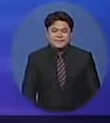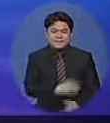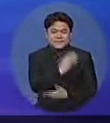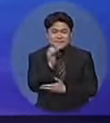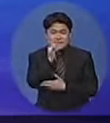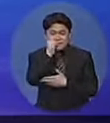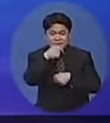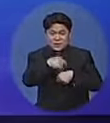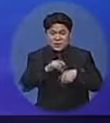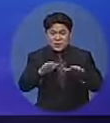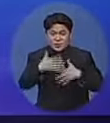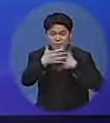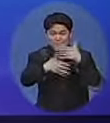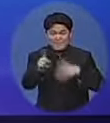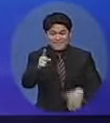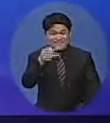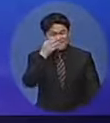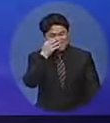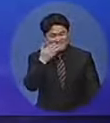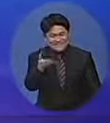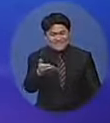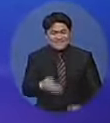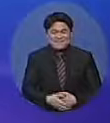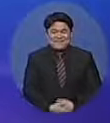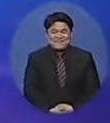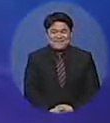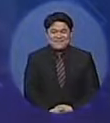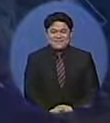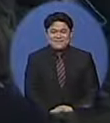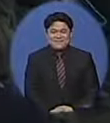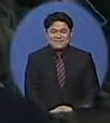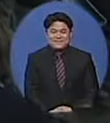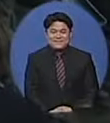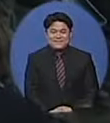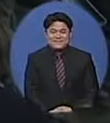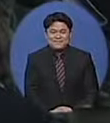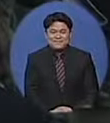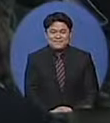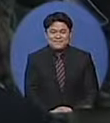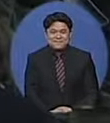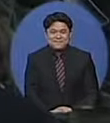이야기가 있는 시간, 오늘의 영상 함께 보시죠.